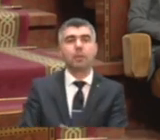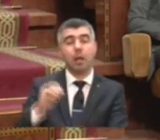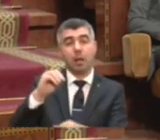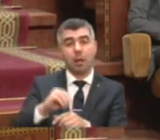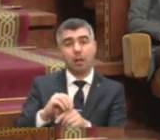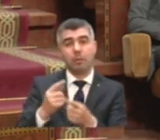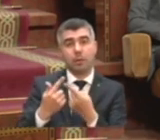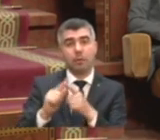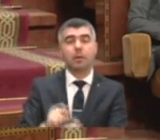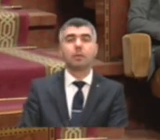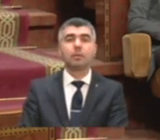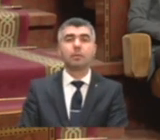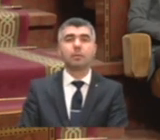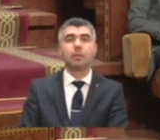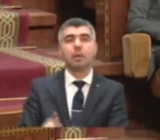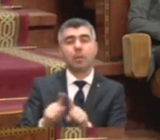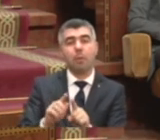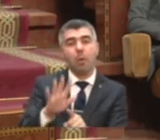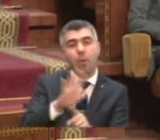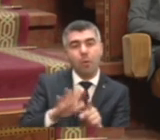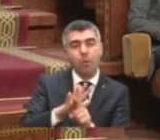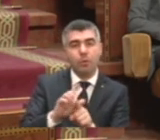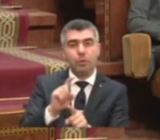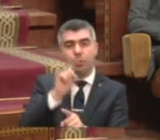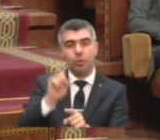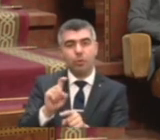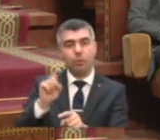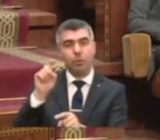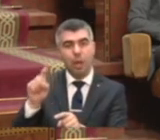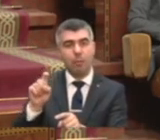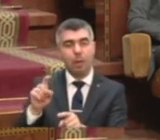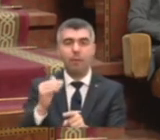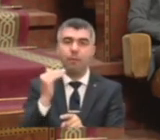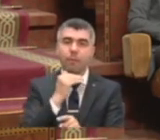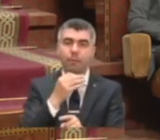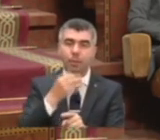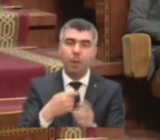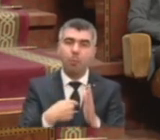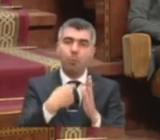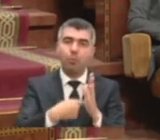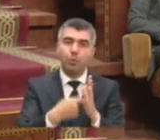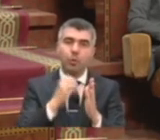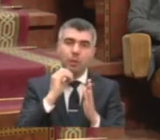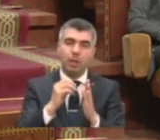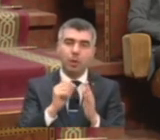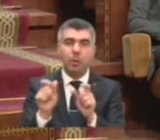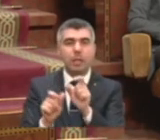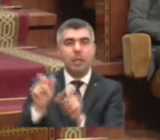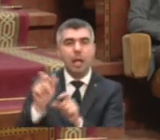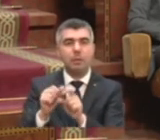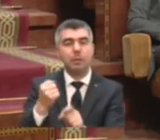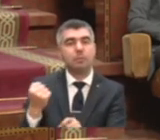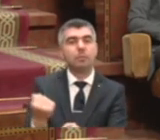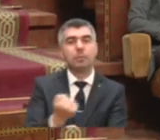ديال طازودا اللي كاين في الجماعة ديال الإيمن ولون، بغينا أنه تعجلوا بهذا المشروع هذا، لأن الساكنة مازال كتسنى نهار